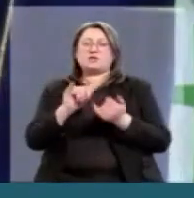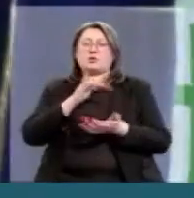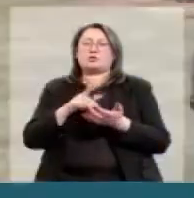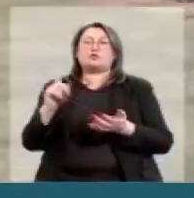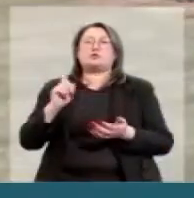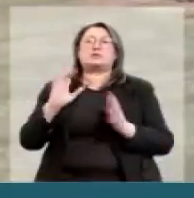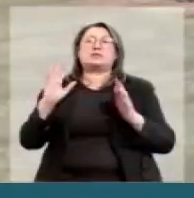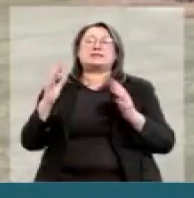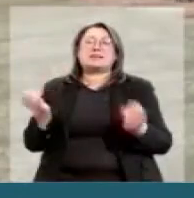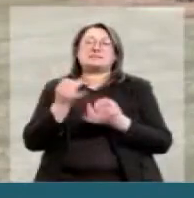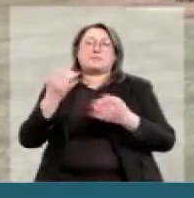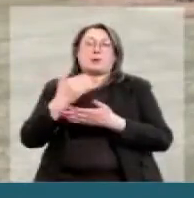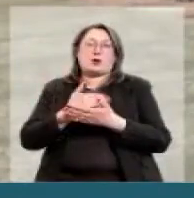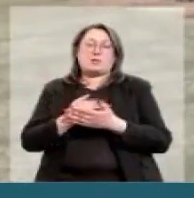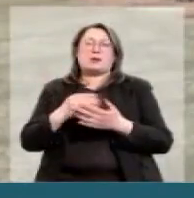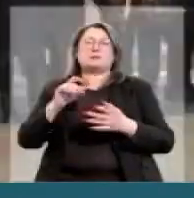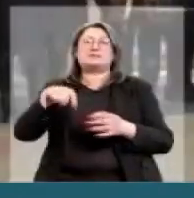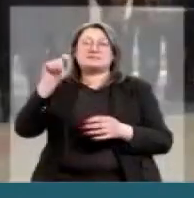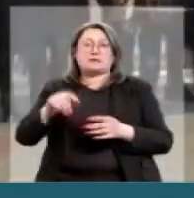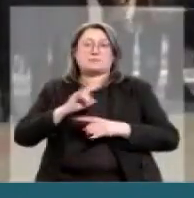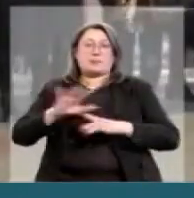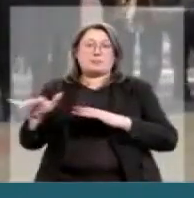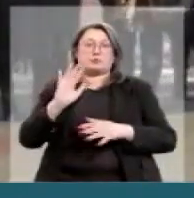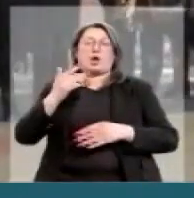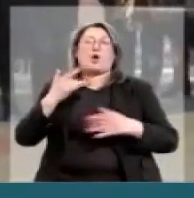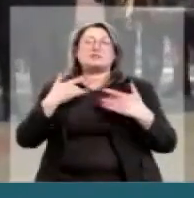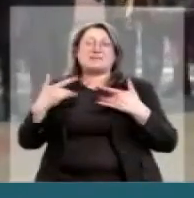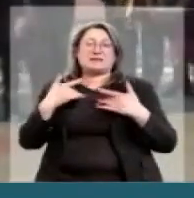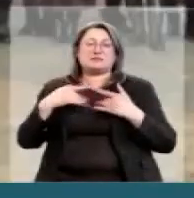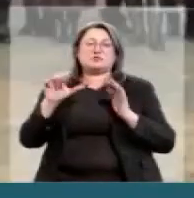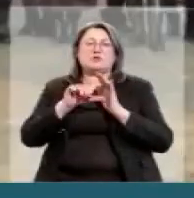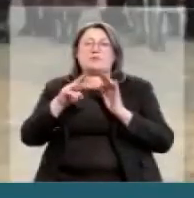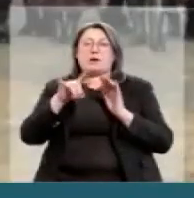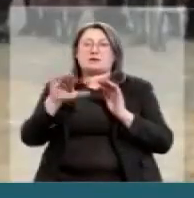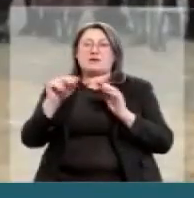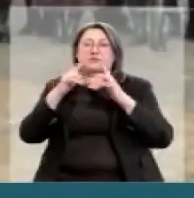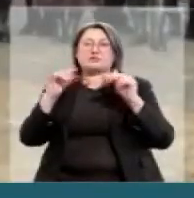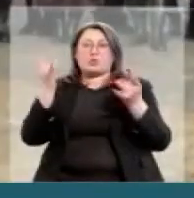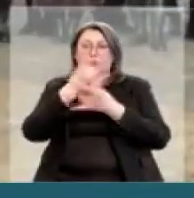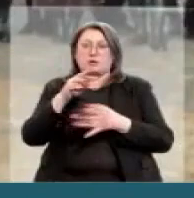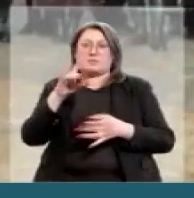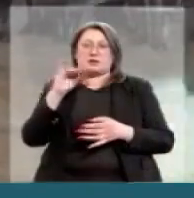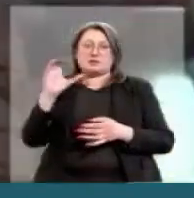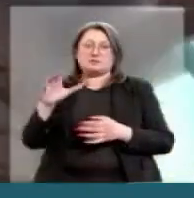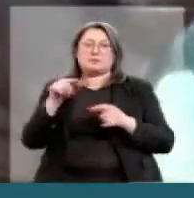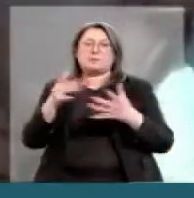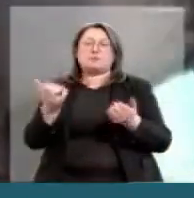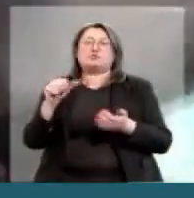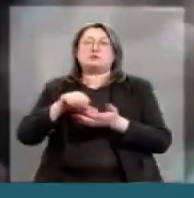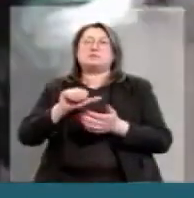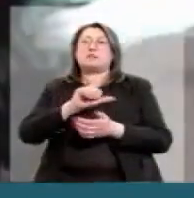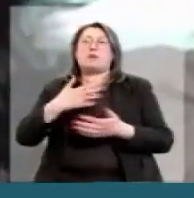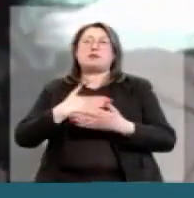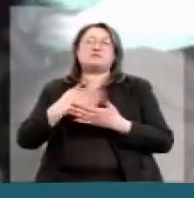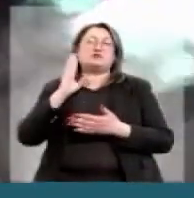города ждет насыщенная программа. Старт праздничным мероприятиям даст концерт, что состоится 6 марта во Дворце культуры «Мирас». В нем примут участие